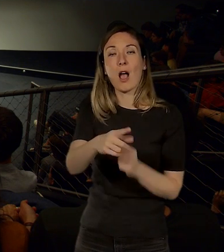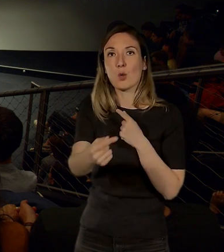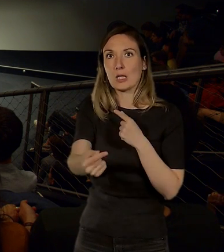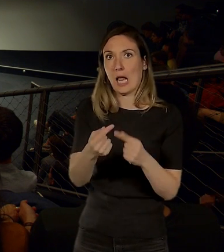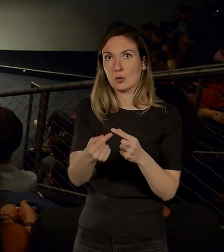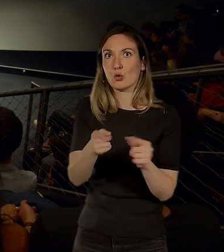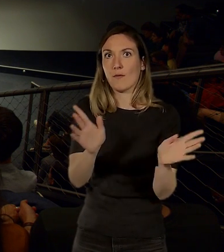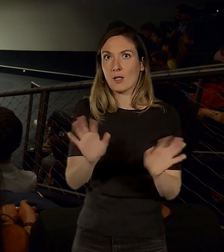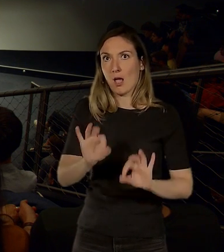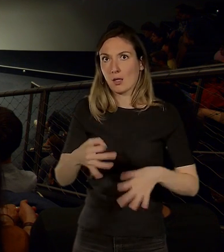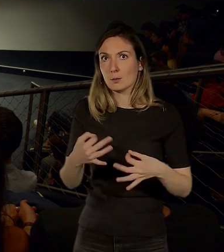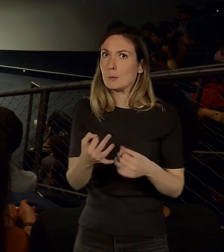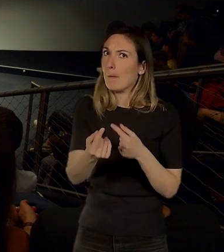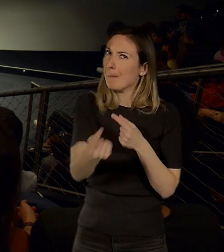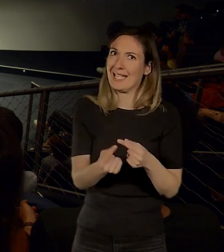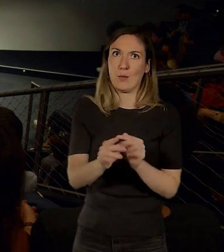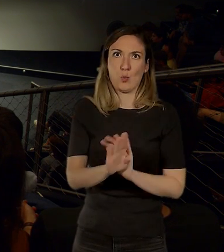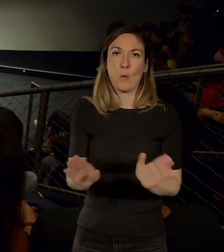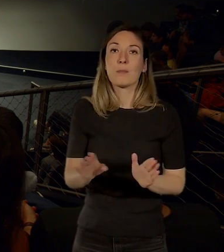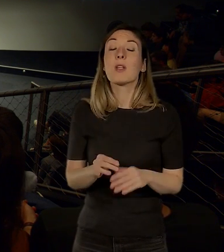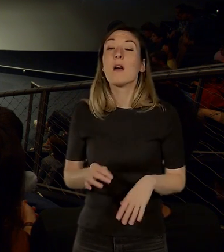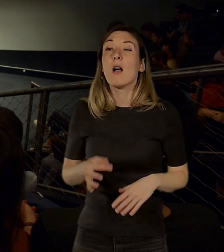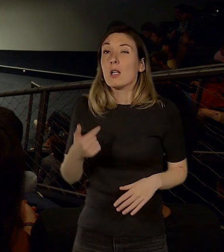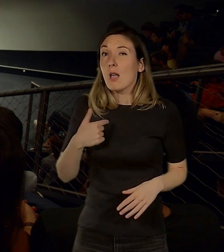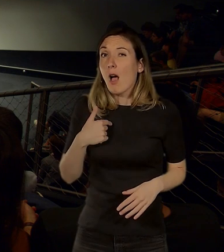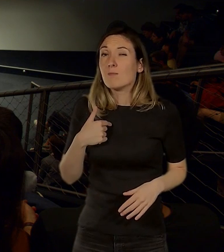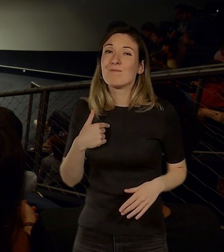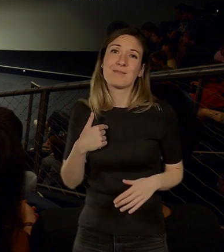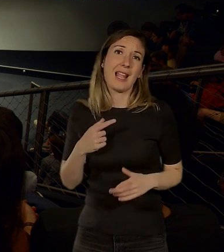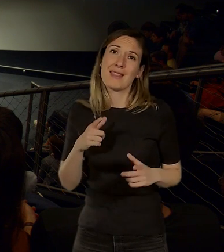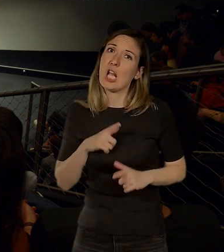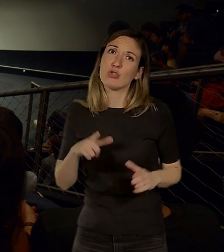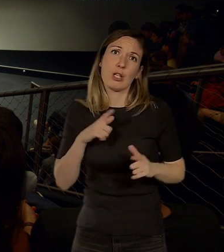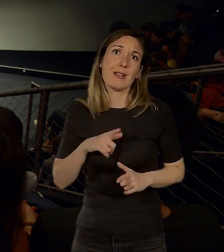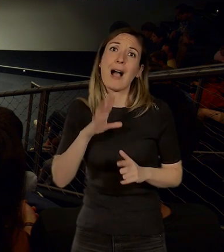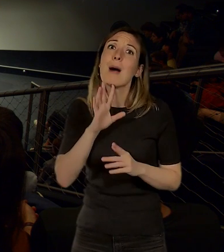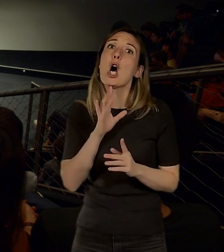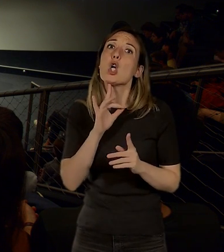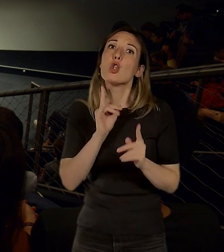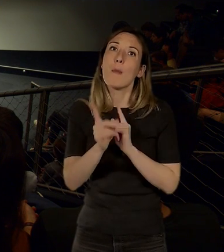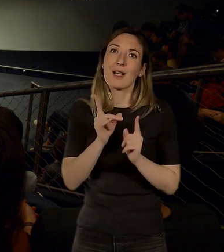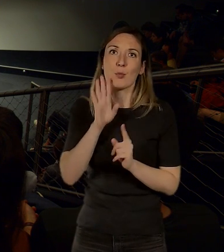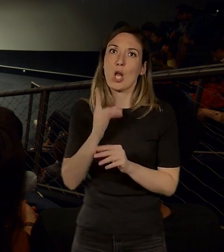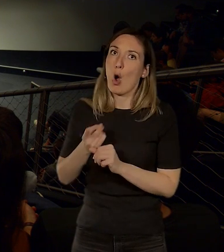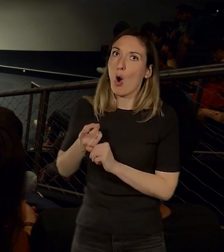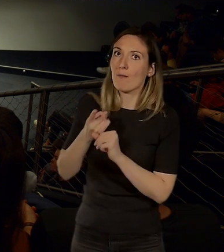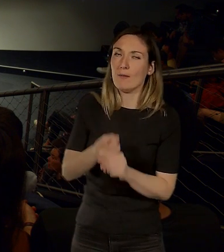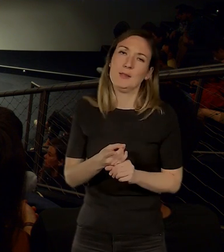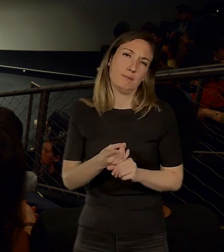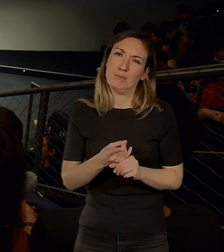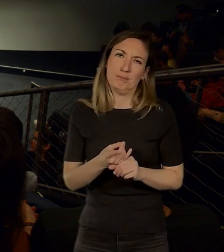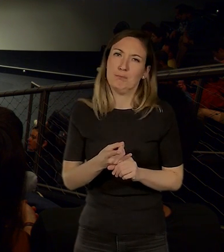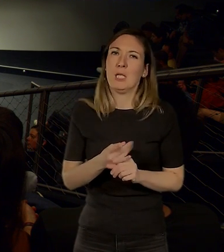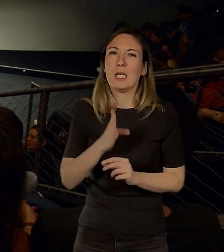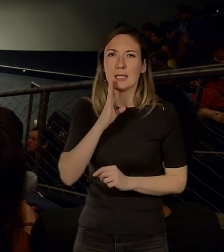minimum. Abych pravdu řekl, já třeba nečekám úplně, že to bude mít nějaký výrazný dopravní dopad, jo, protože teda v